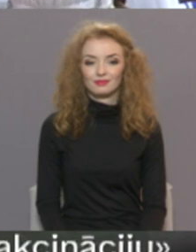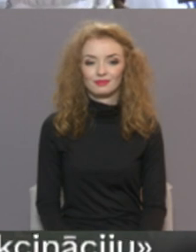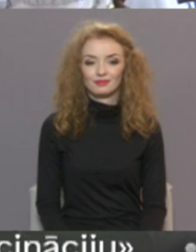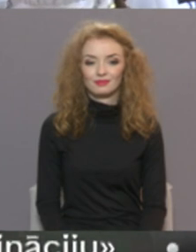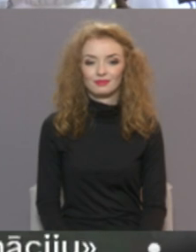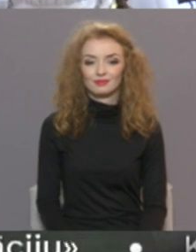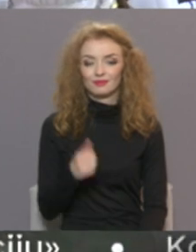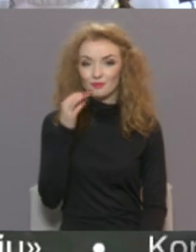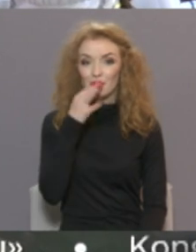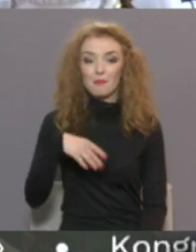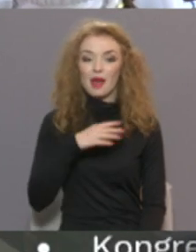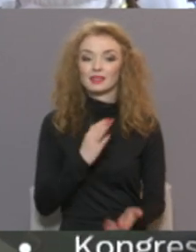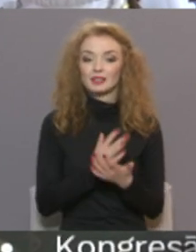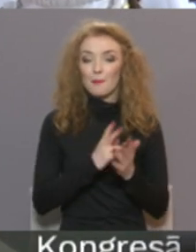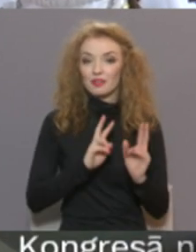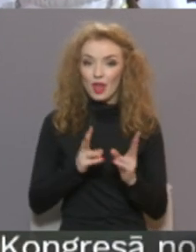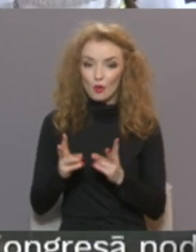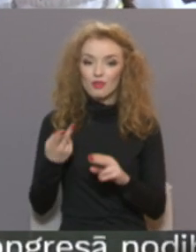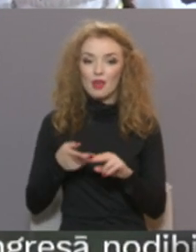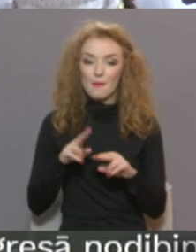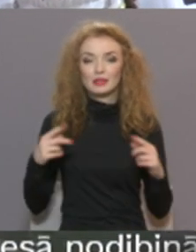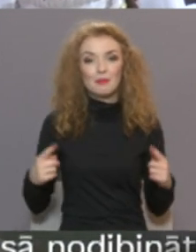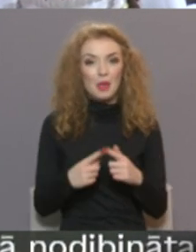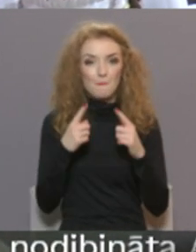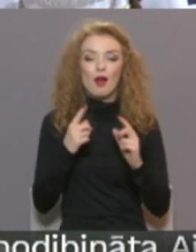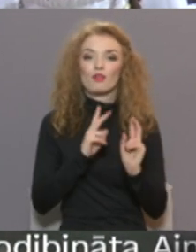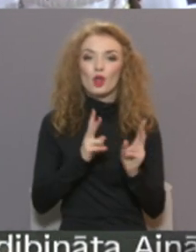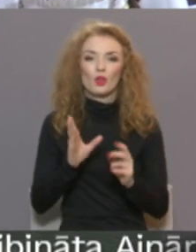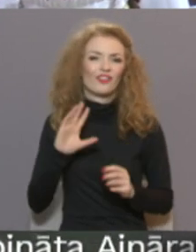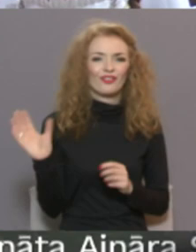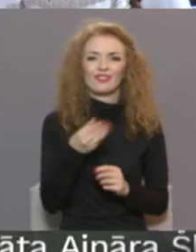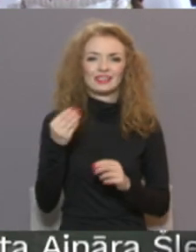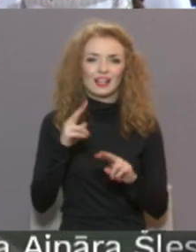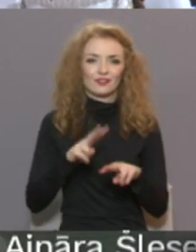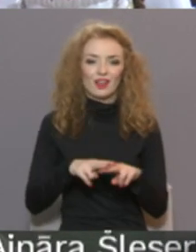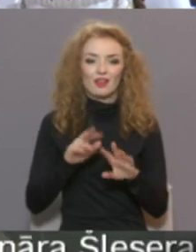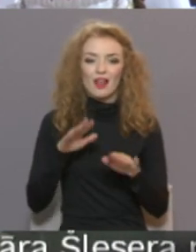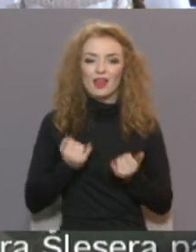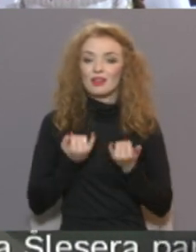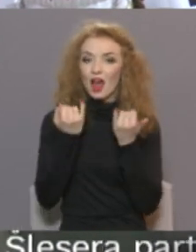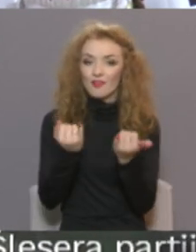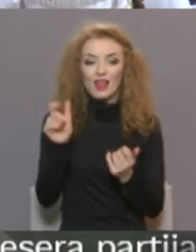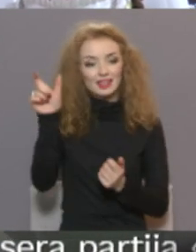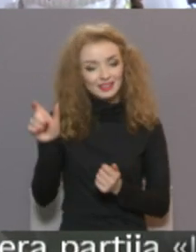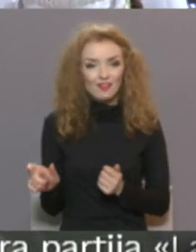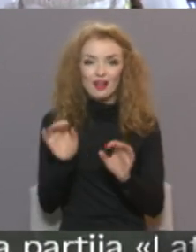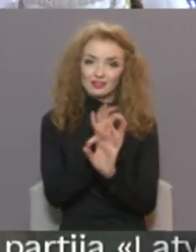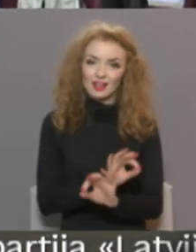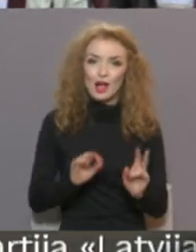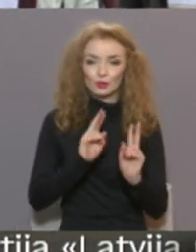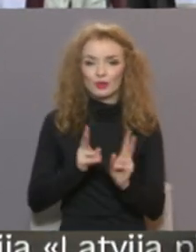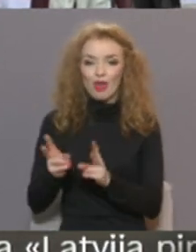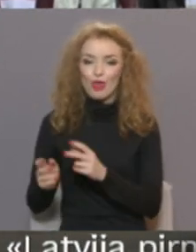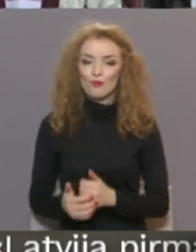Mēs esam dejotāji, tāpēc piemēroti dejot visur, tā lai dāvinātu cilvēkiem skaistu deju.